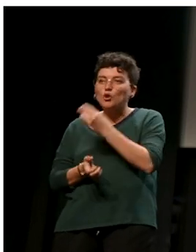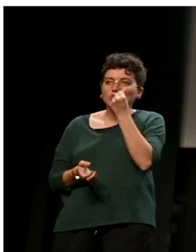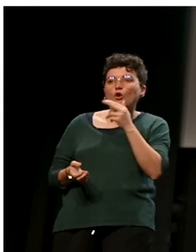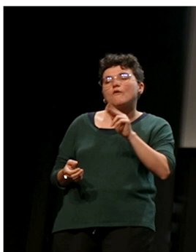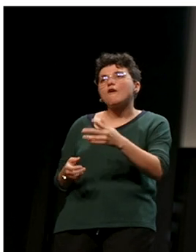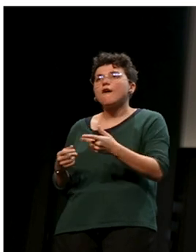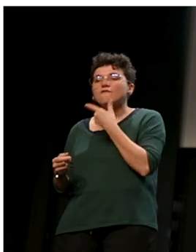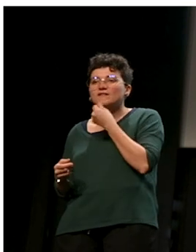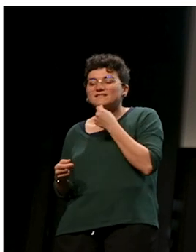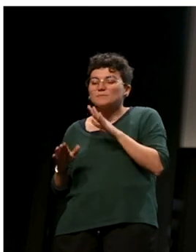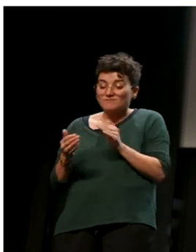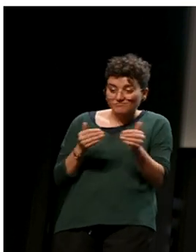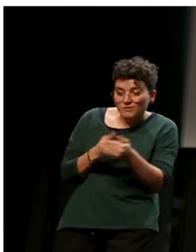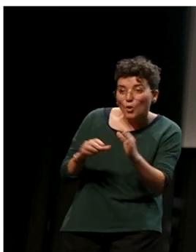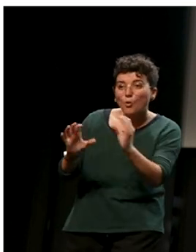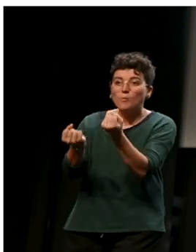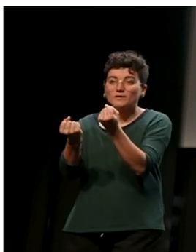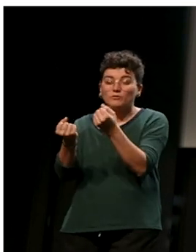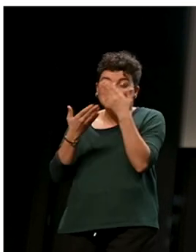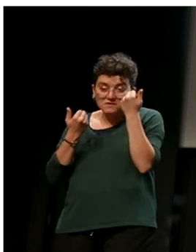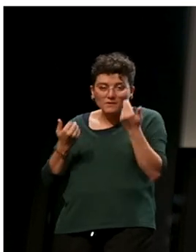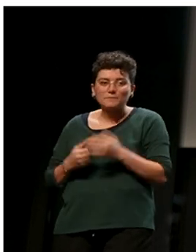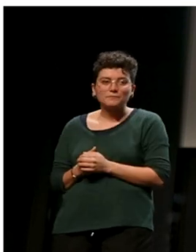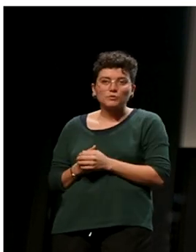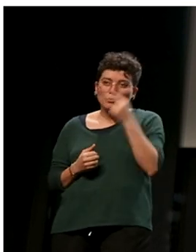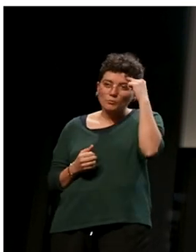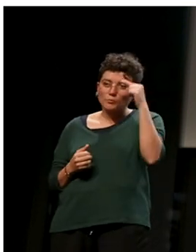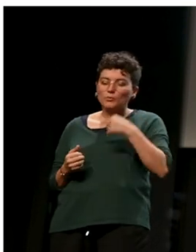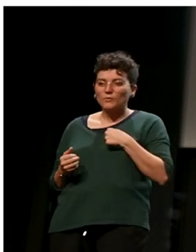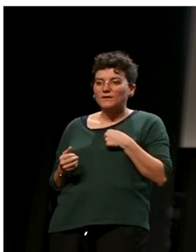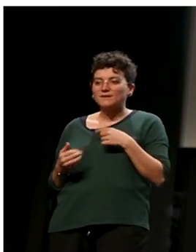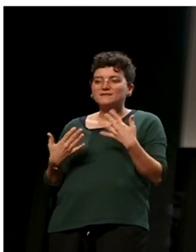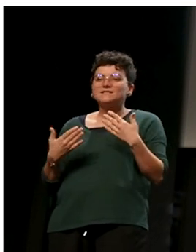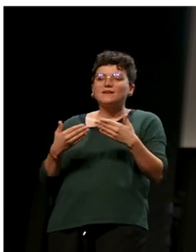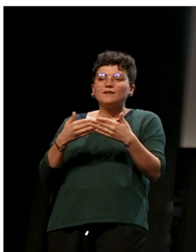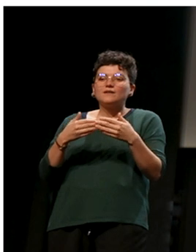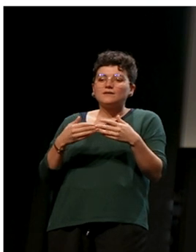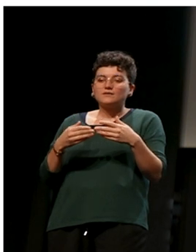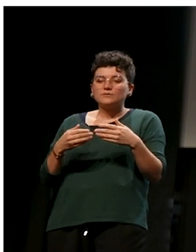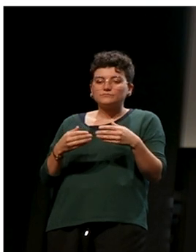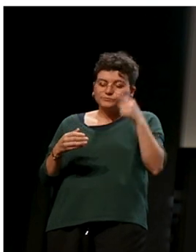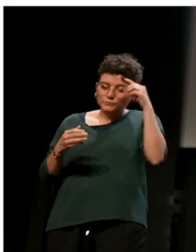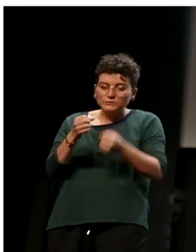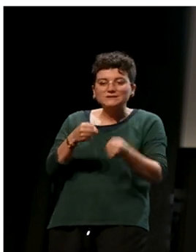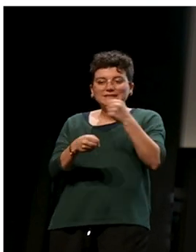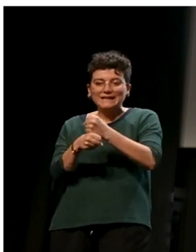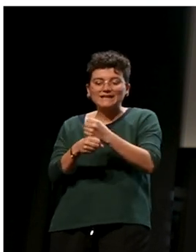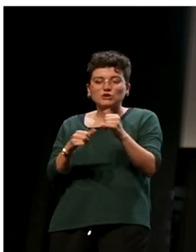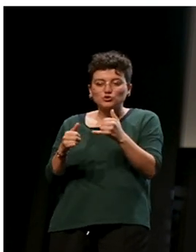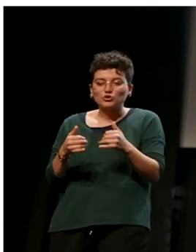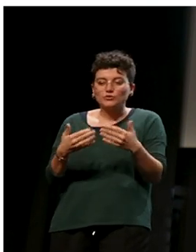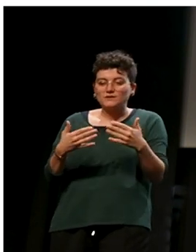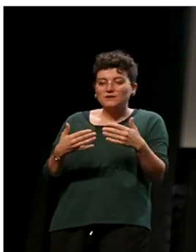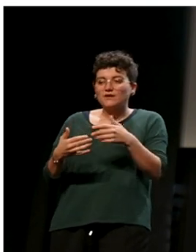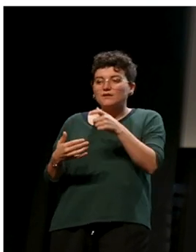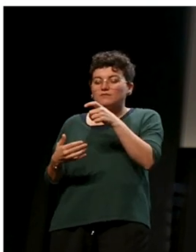penser aux compétences derrière. Et ça, pour moi, ça enlève une autre barrière à l'entrée, c'est-à-dire que tu n'as plus besoin de payer un illustrateur, tu peux